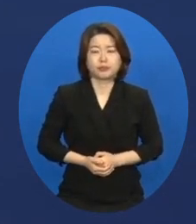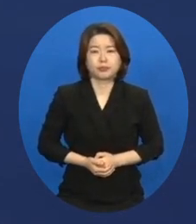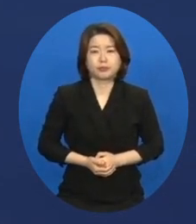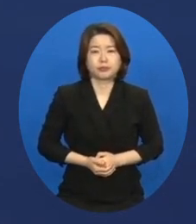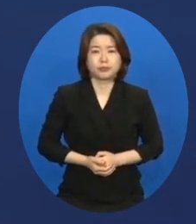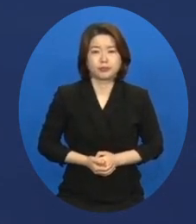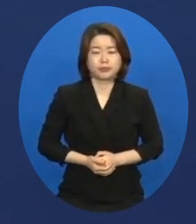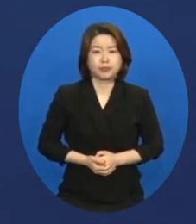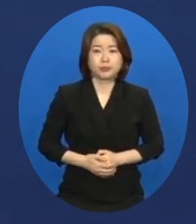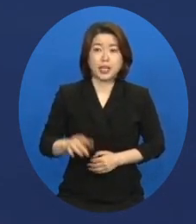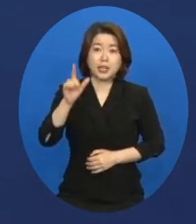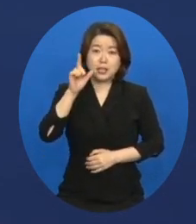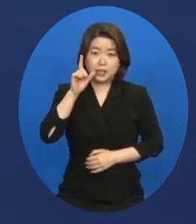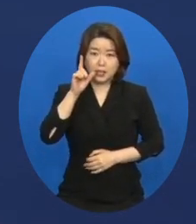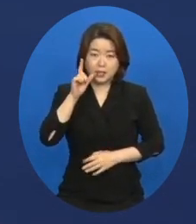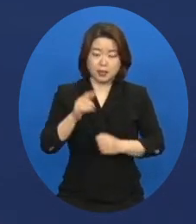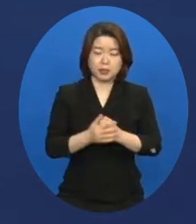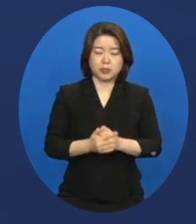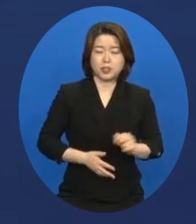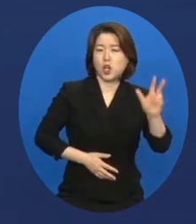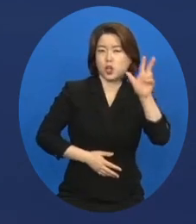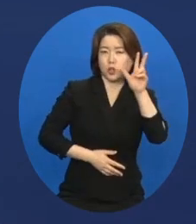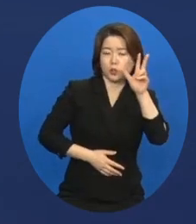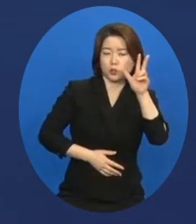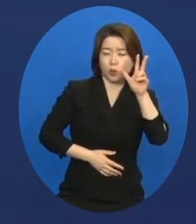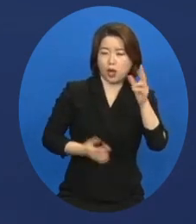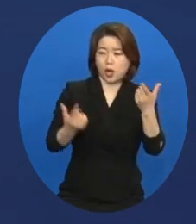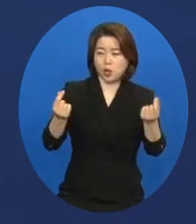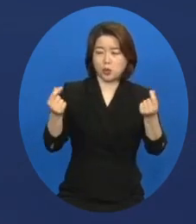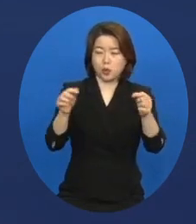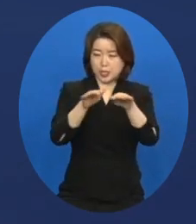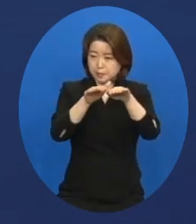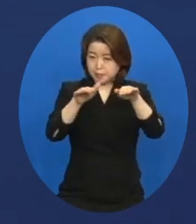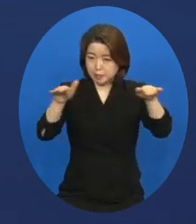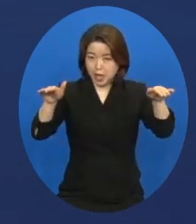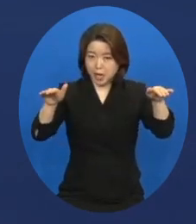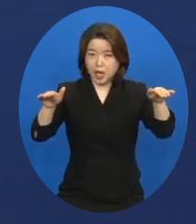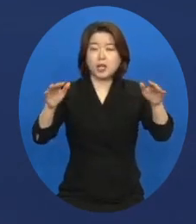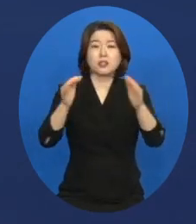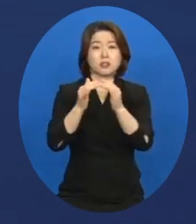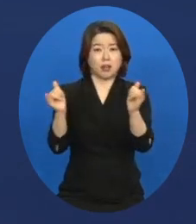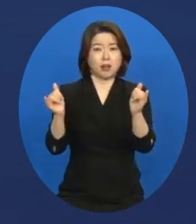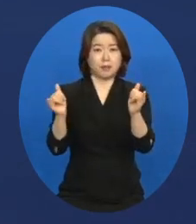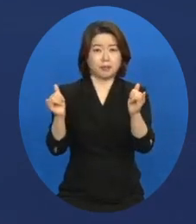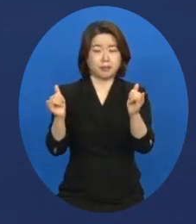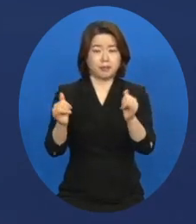사실 갈렙은 여호수아와 같은 반열에 있는 사람입니다.